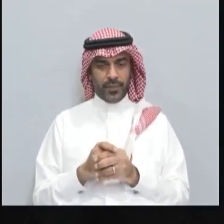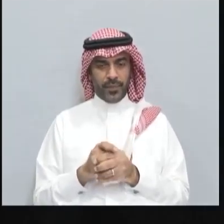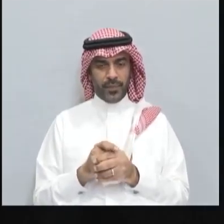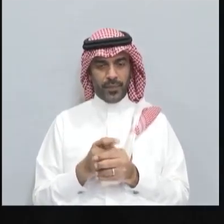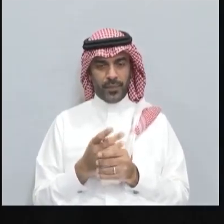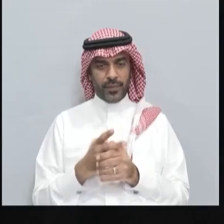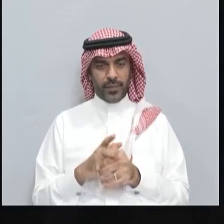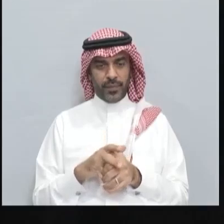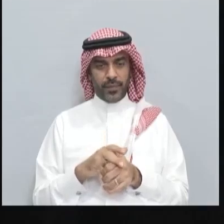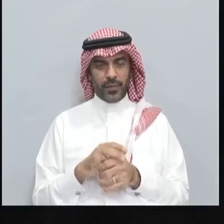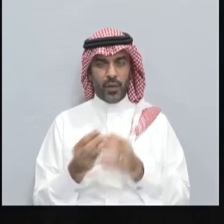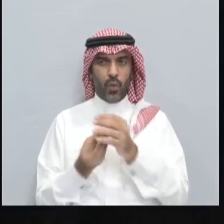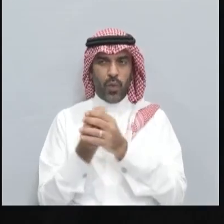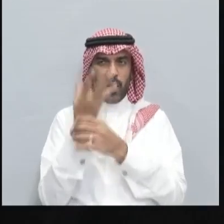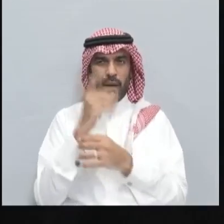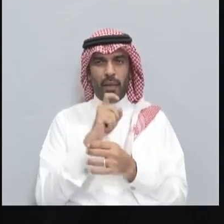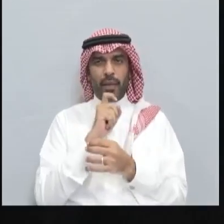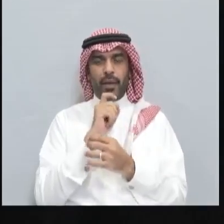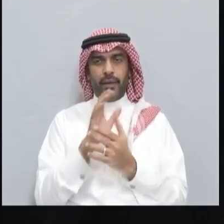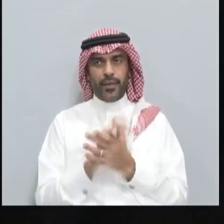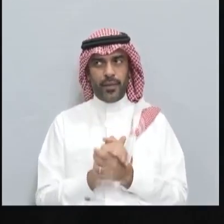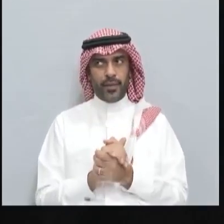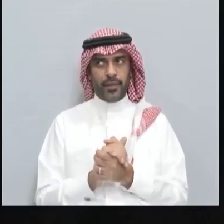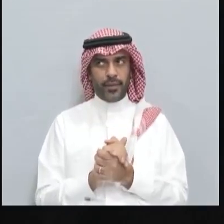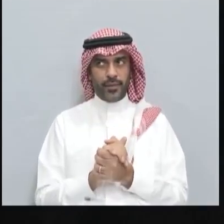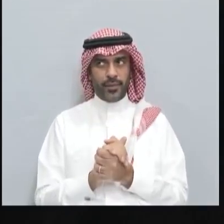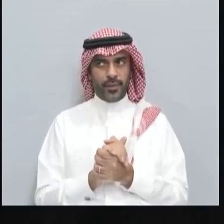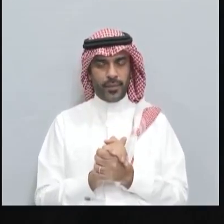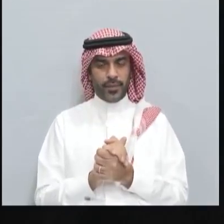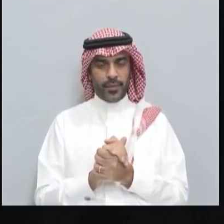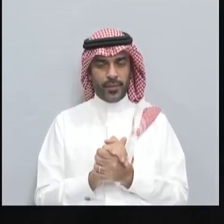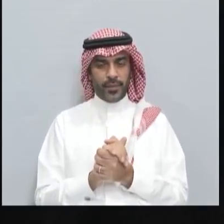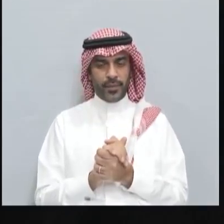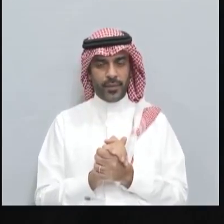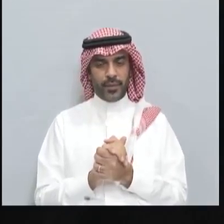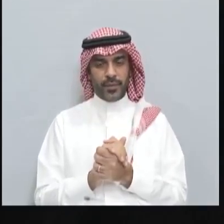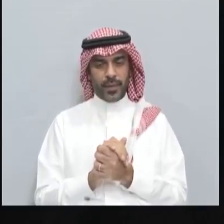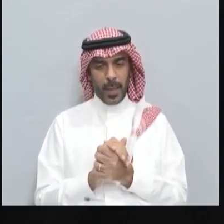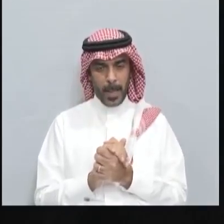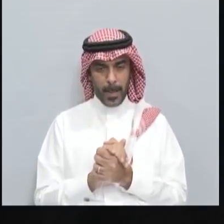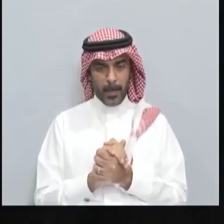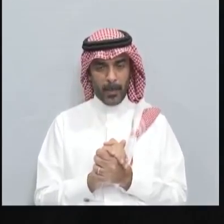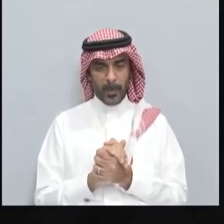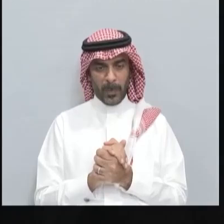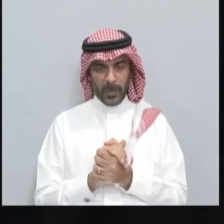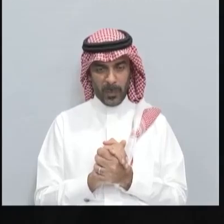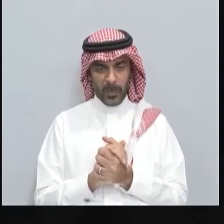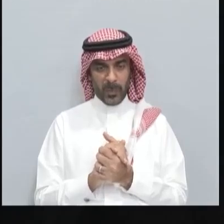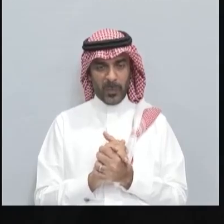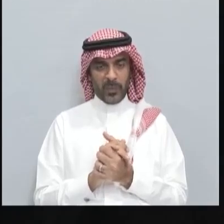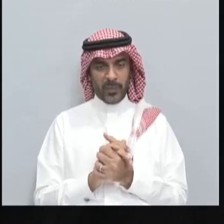يكون ماذا ضعيف ايضا كذلك ما الذي يحدث عباره عن طبقه ماذا بازلتيه ممتده